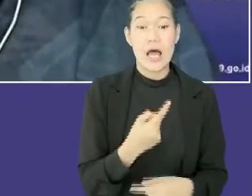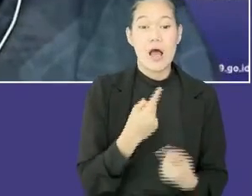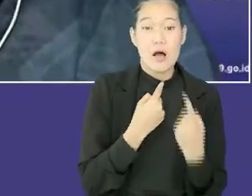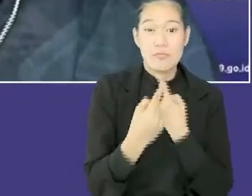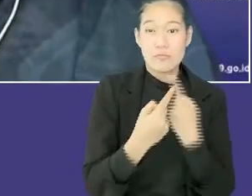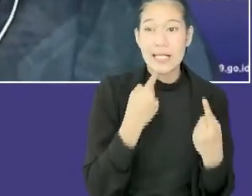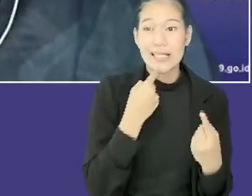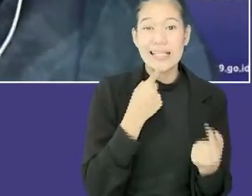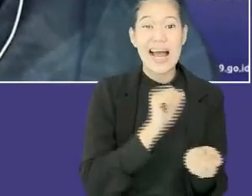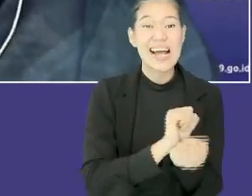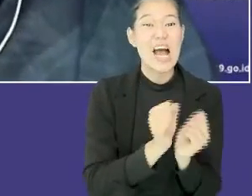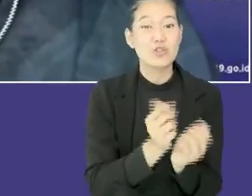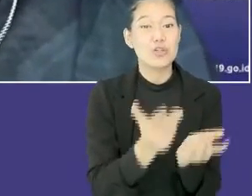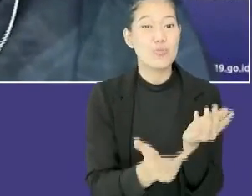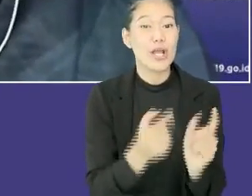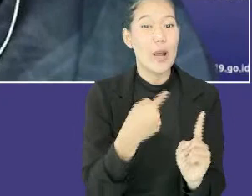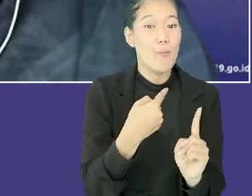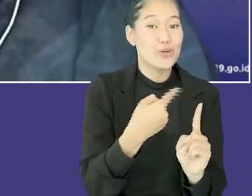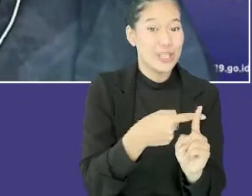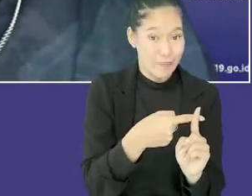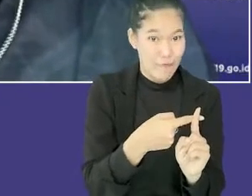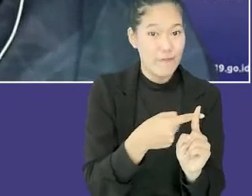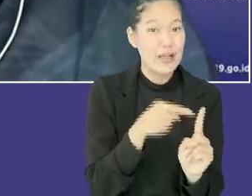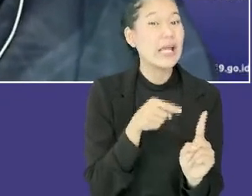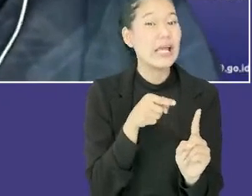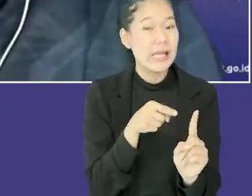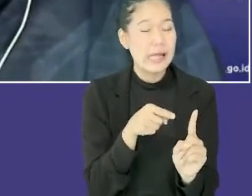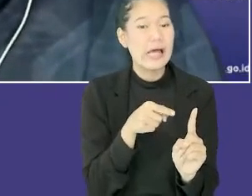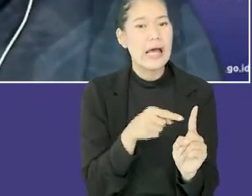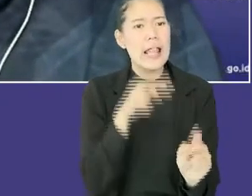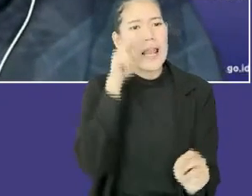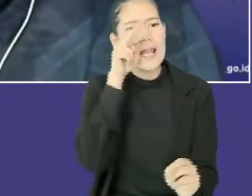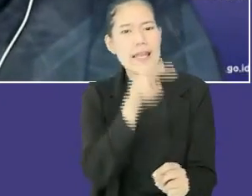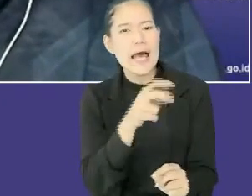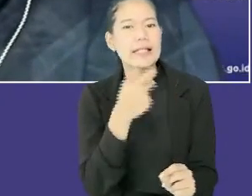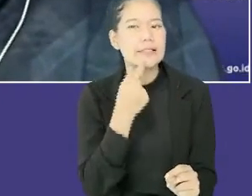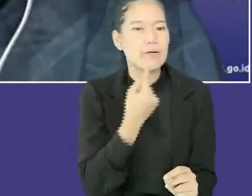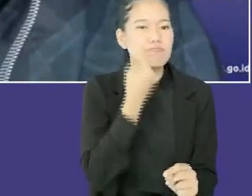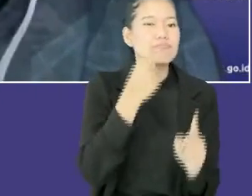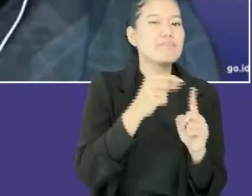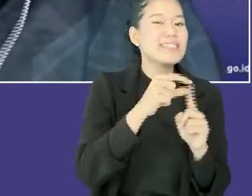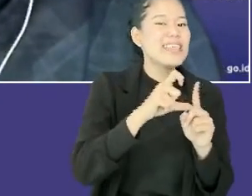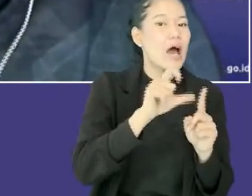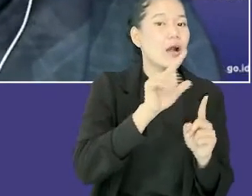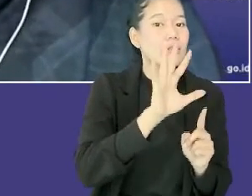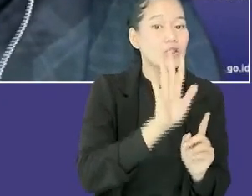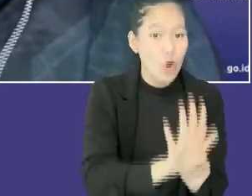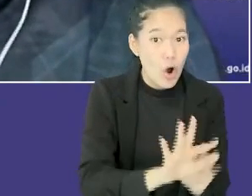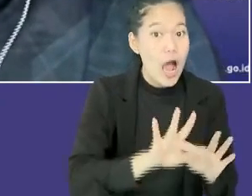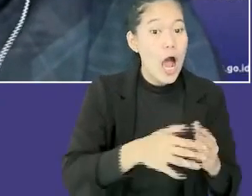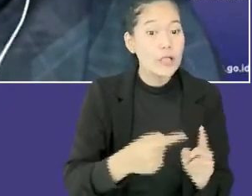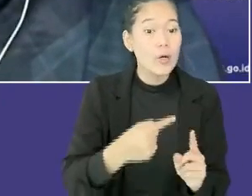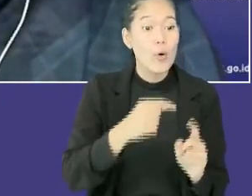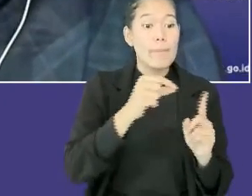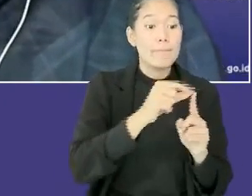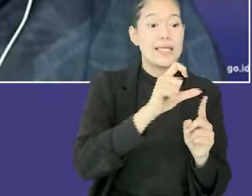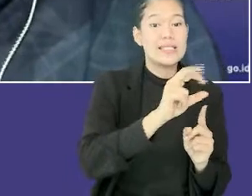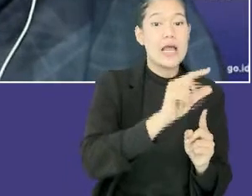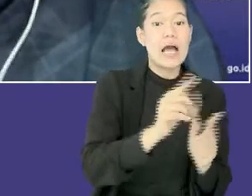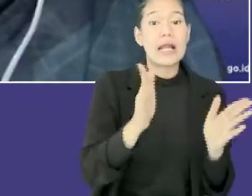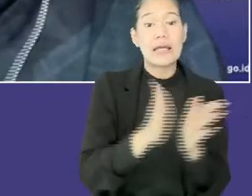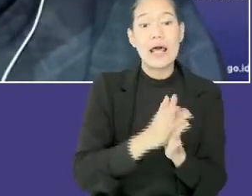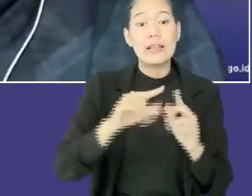positif sirip yang disebutkan tadi ini panjang lebar ini kita hanya lihat PCR nya aja Atau kita lihat PCR plus antigen